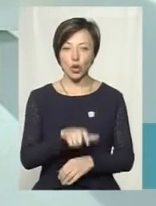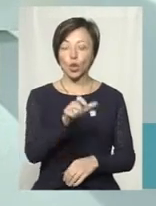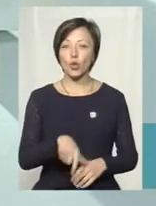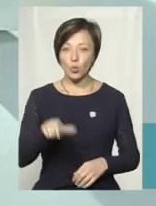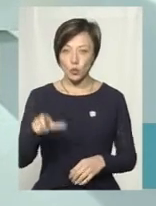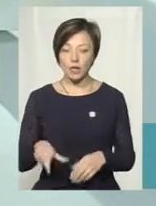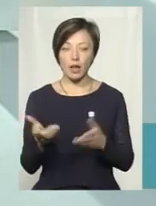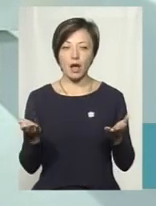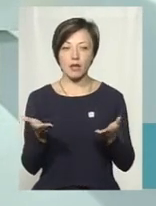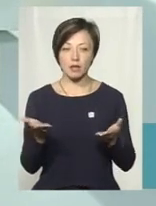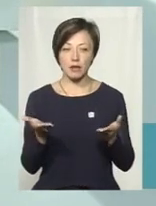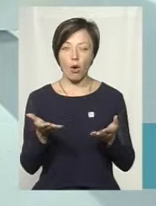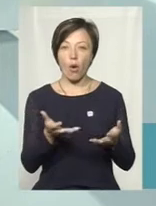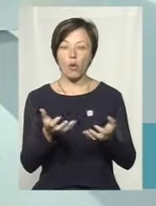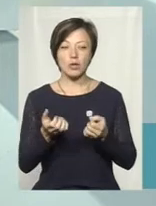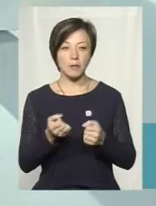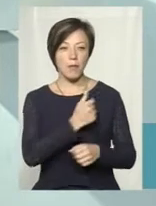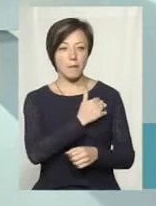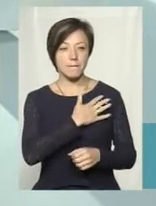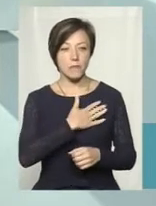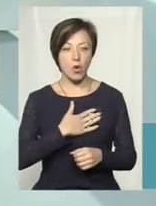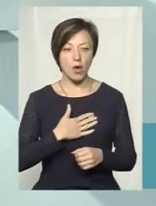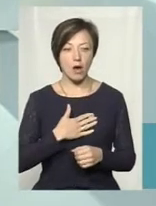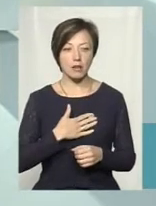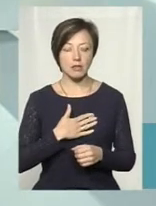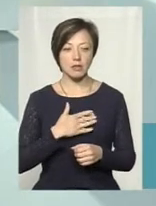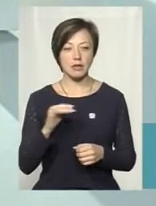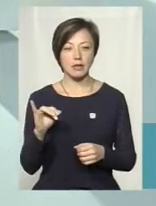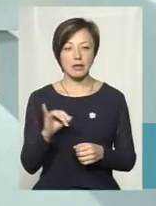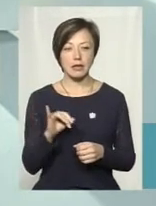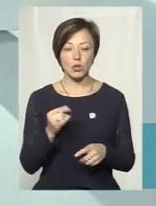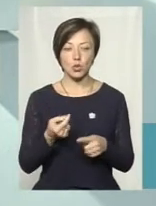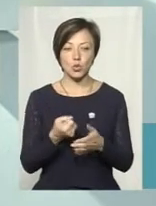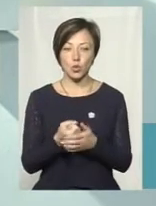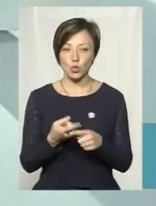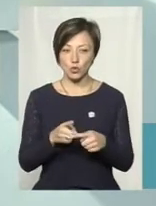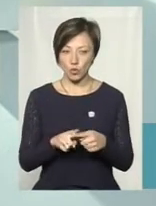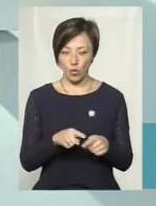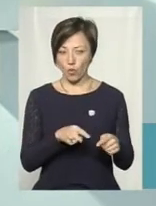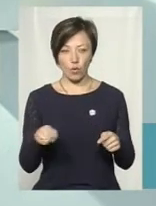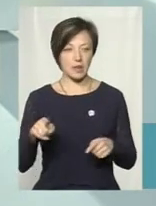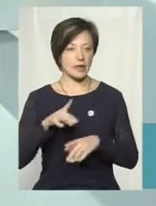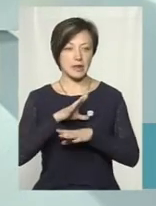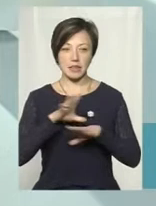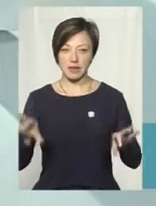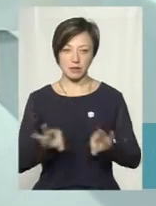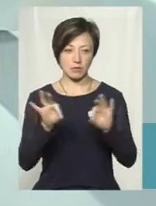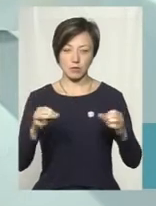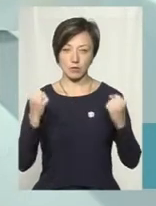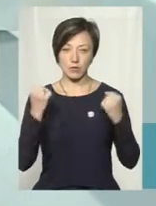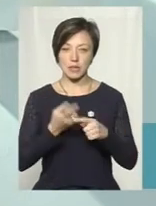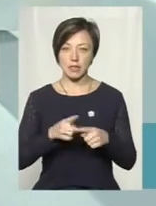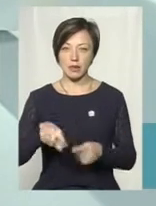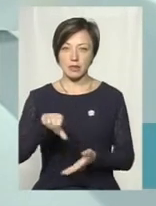люди, які отримали поранення і до цього не займалися спортом. Це